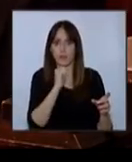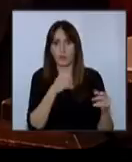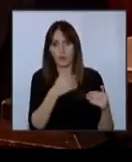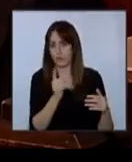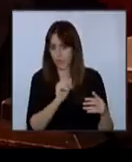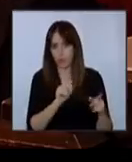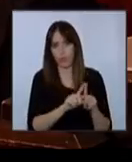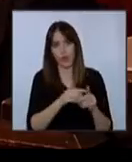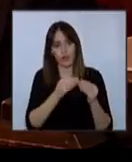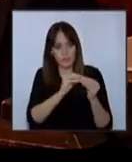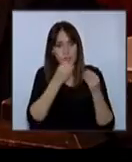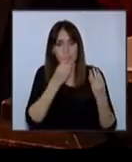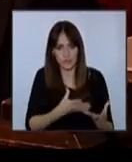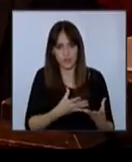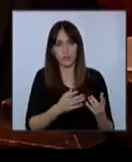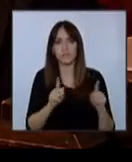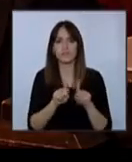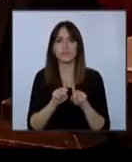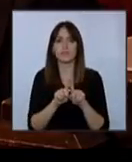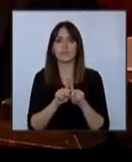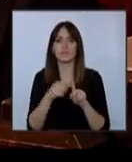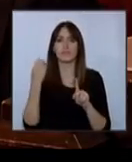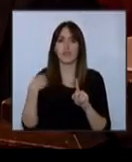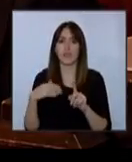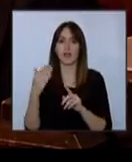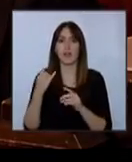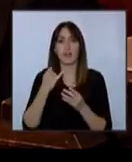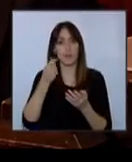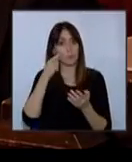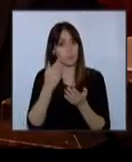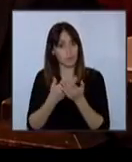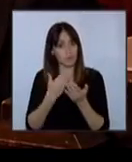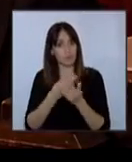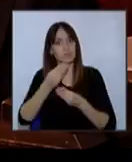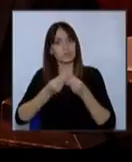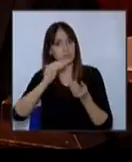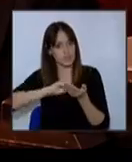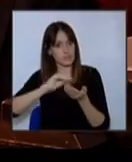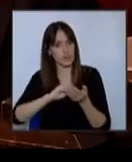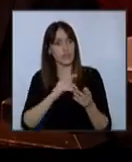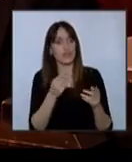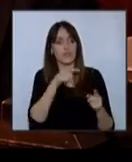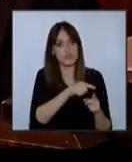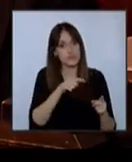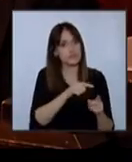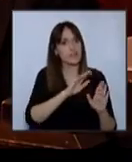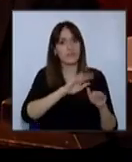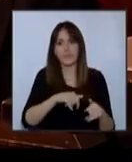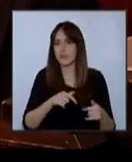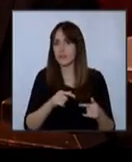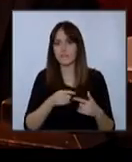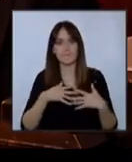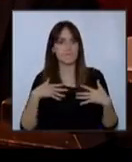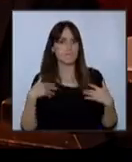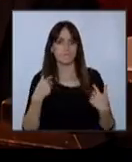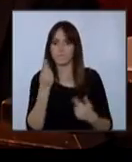i en aquest sentit és veritat, ha estat diverses les iniciatives que s'han intentat ubicar en aquesta zona i el resultat no ha estat gens satisfactori